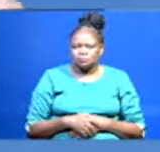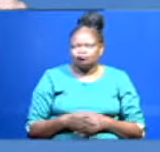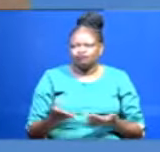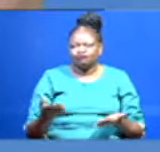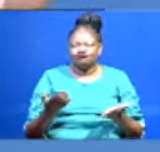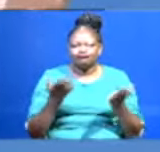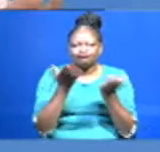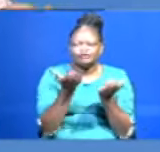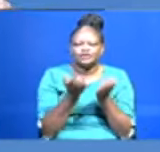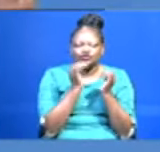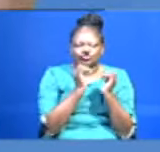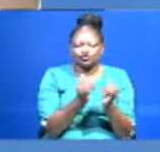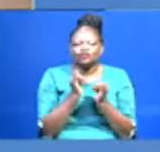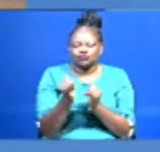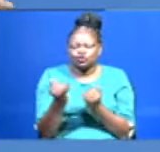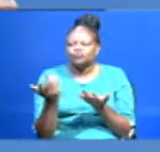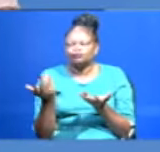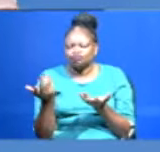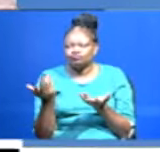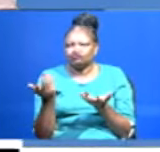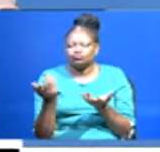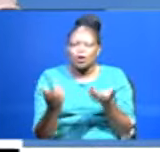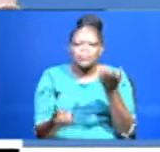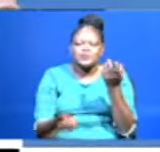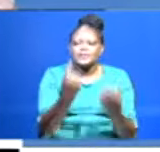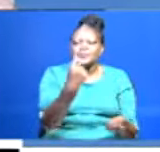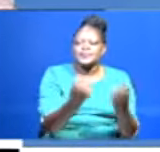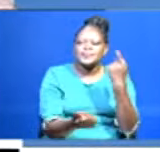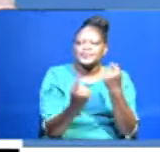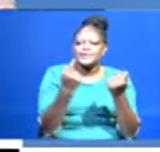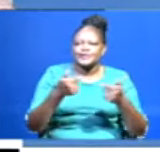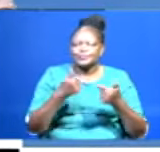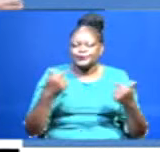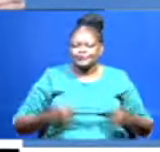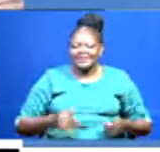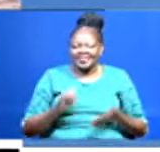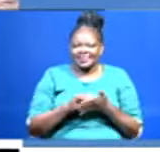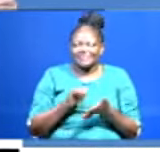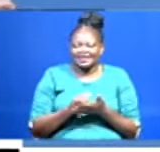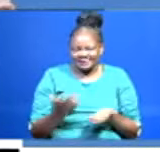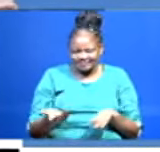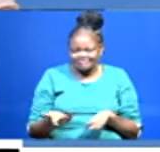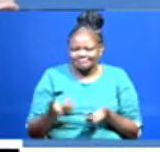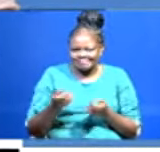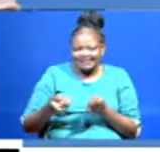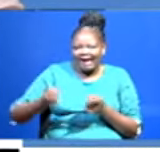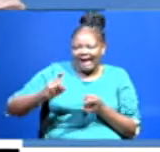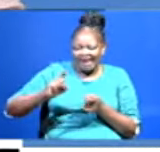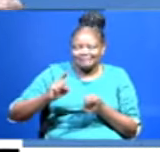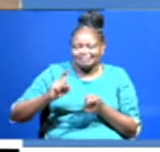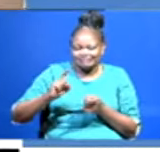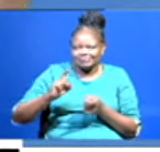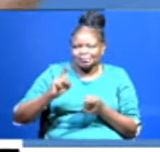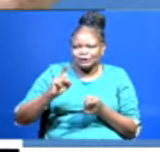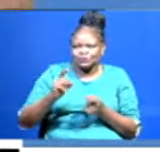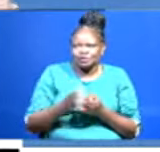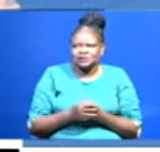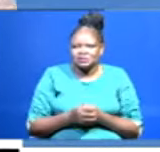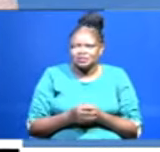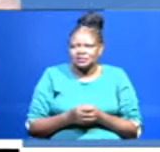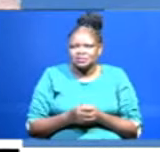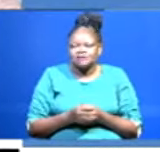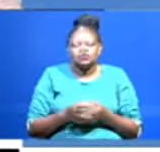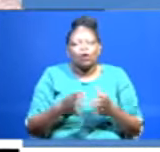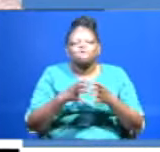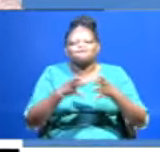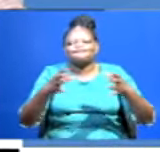biashara imekuwa inaibuka nchini China, ambayo inaongeza ufufukaji na upanuzi